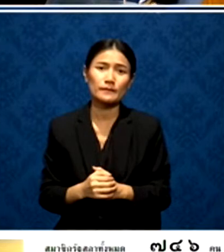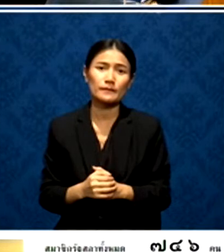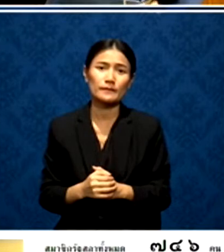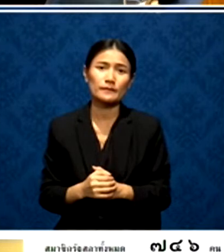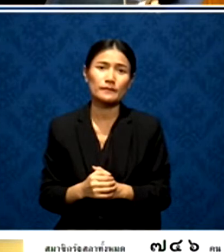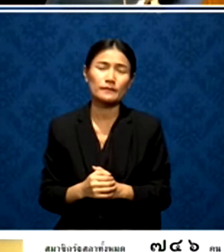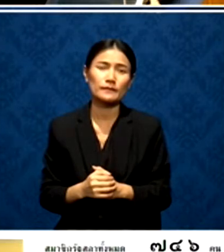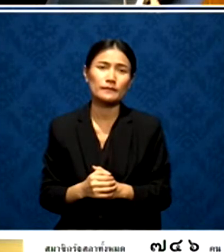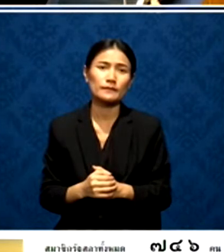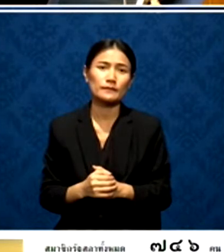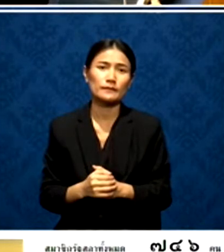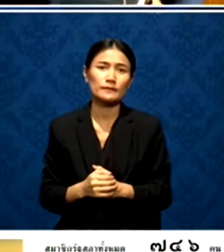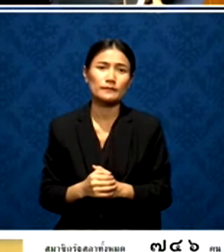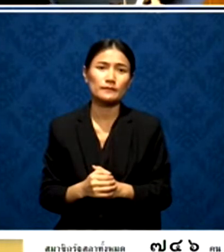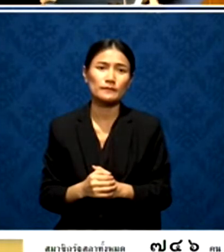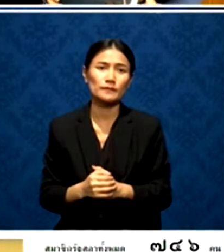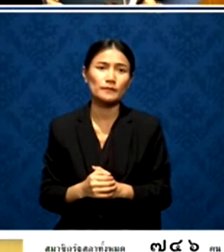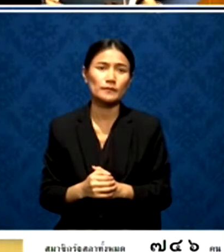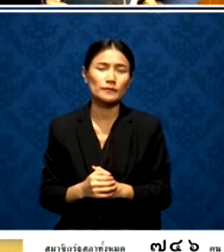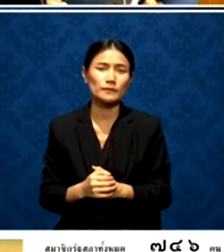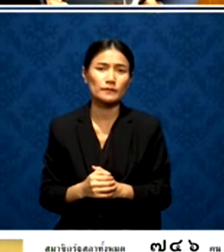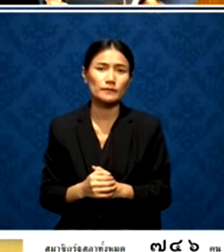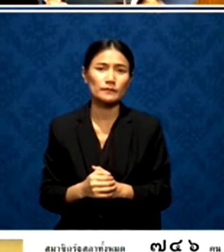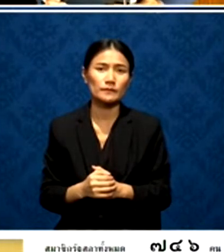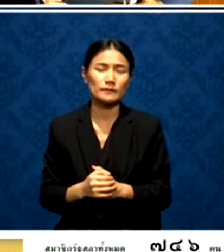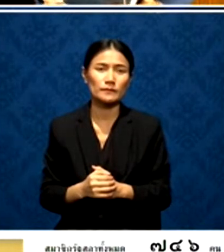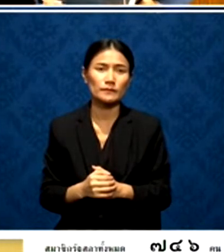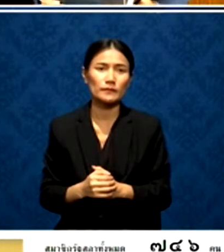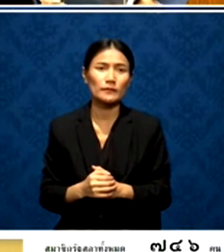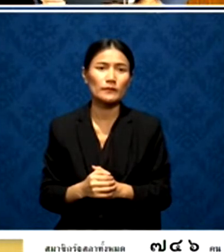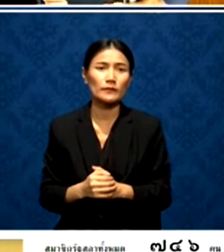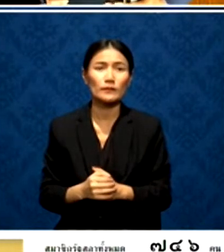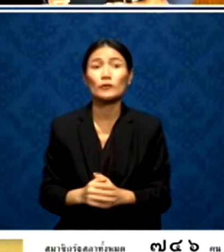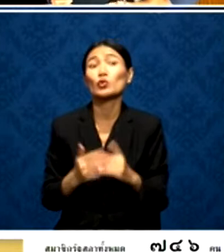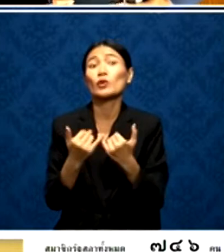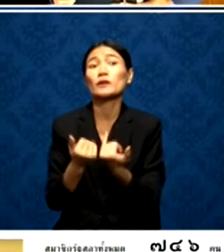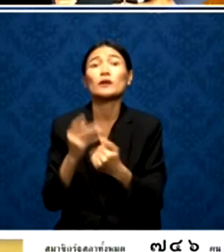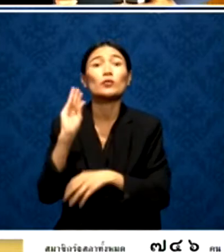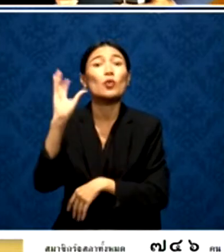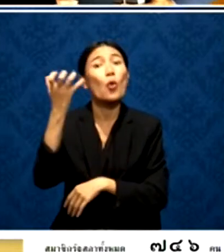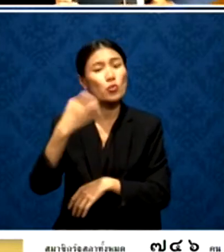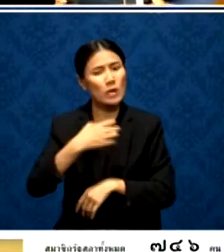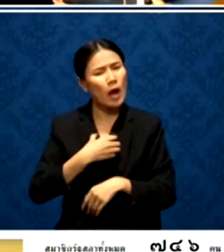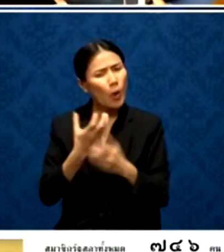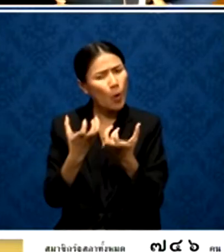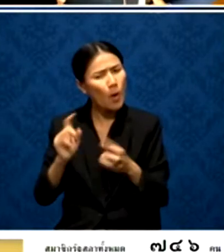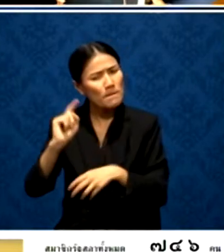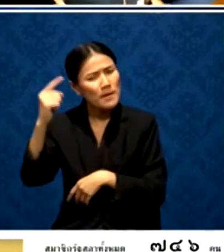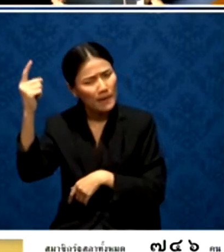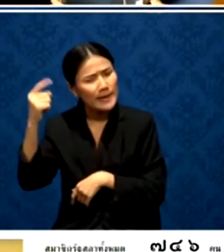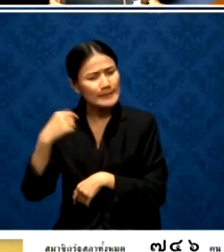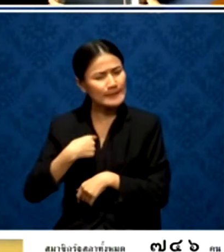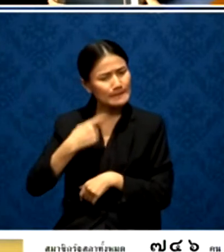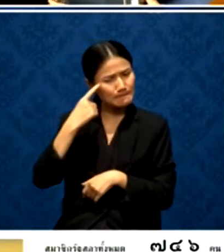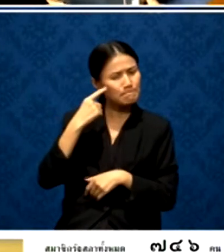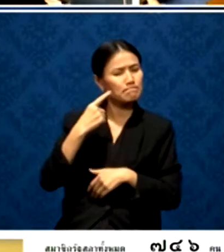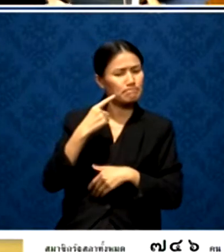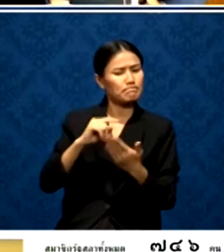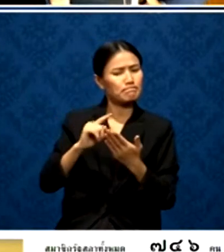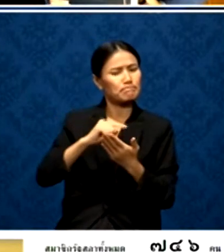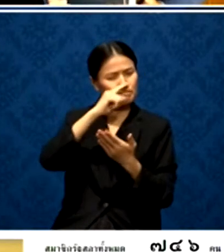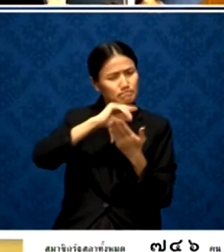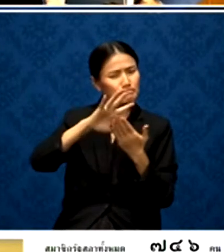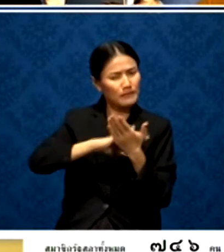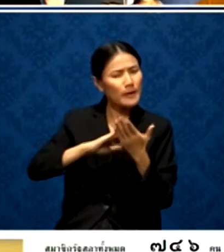เพื่อตอบสนองต่อความต้องการสินค้าและบริการรูปแบบใหม่ๆของโลกสำหรับประชาชนในภาคเกษ